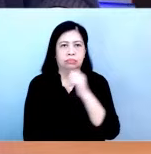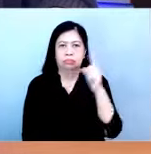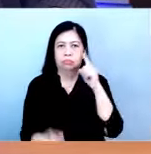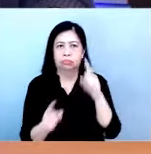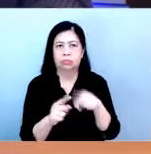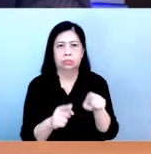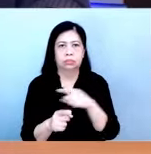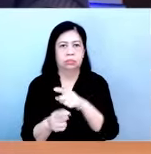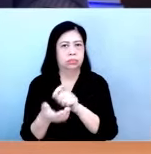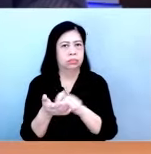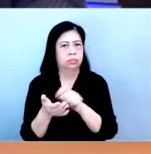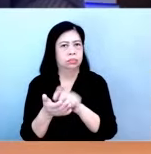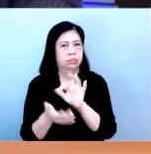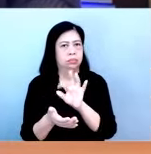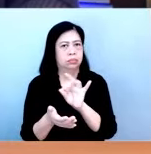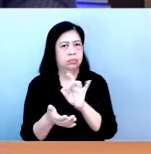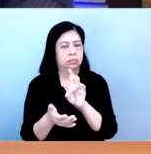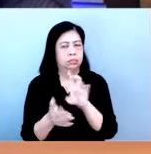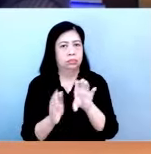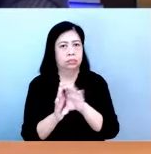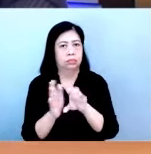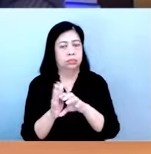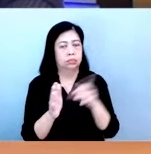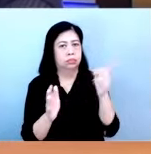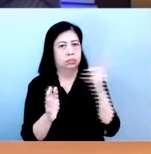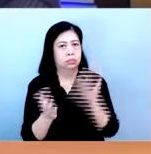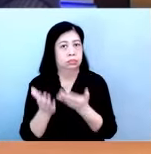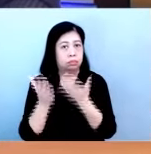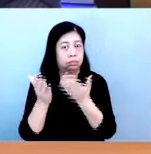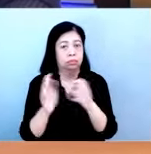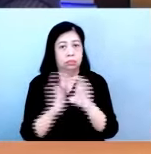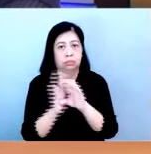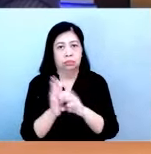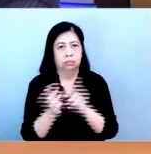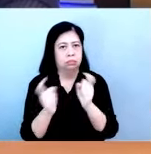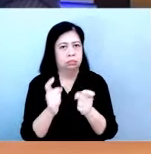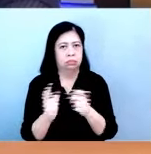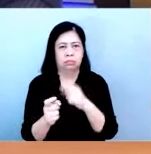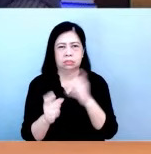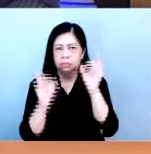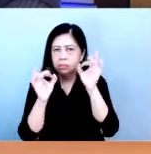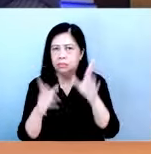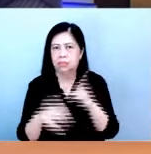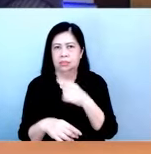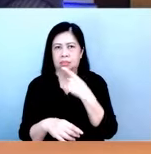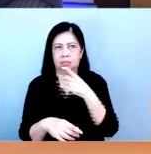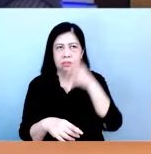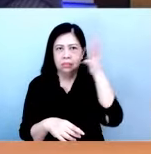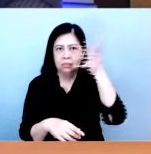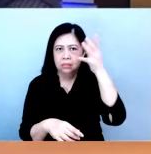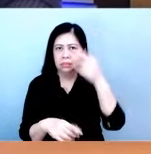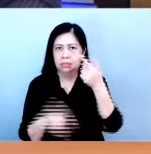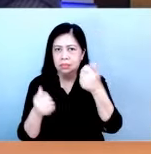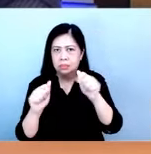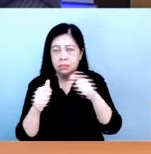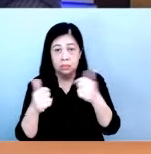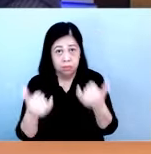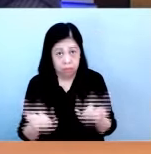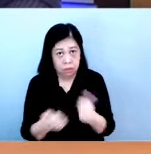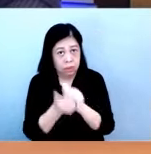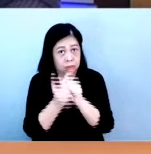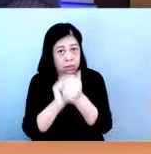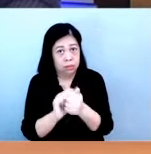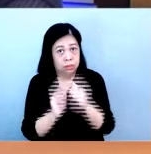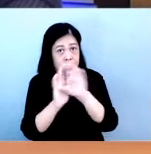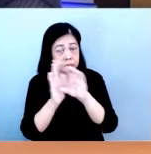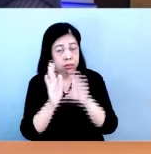akda sa 1987 Constitution ang panukalang charter change. Delikadong eksperimento raw kasi kung ngayon aamyendahan ang